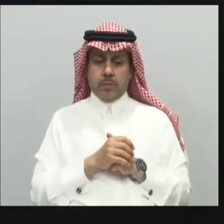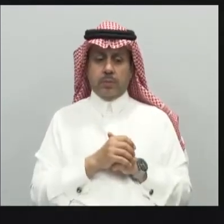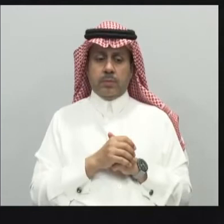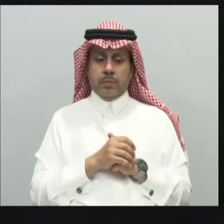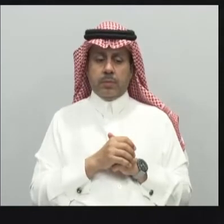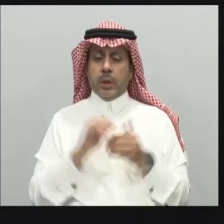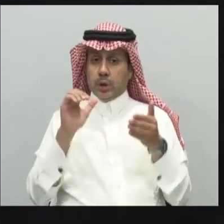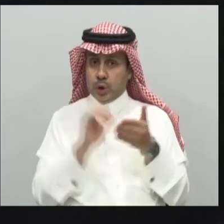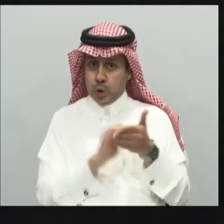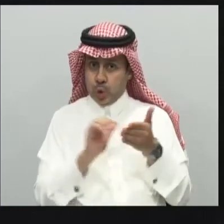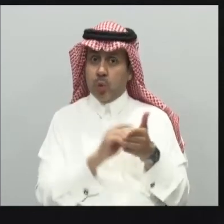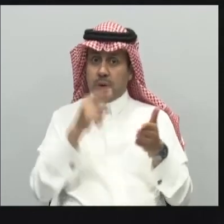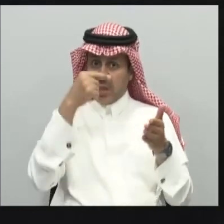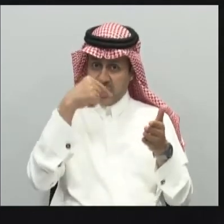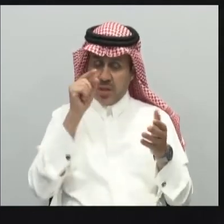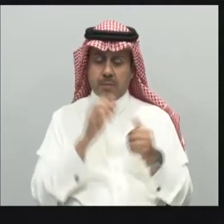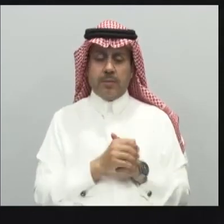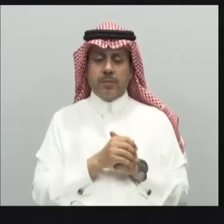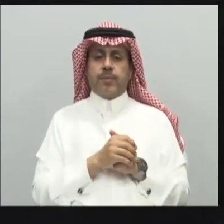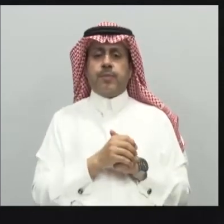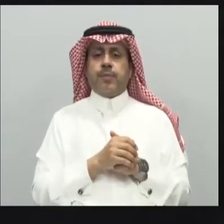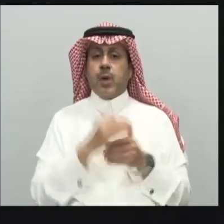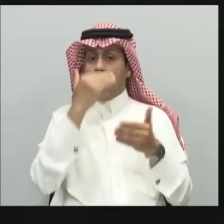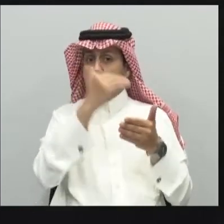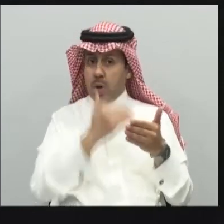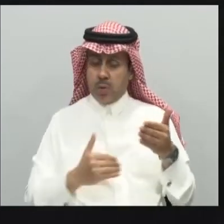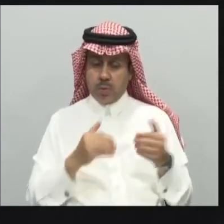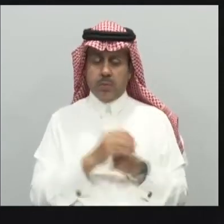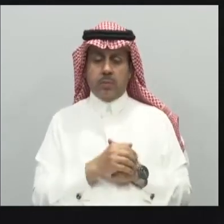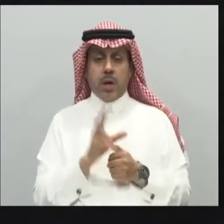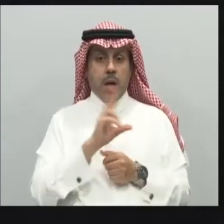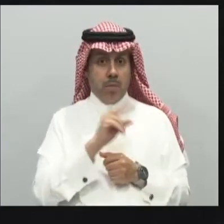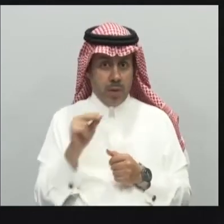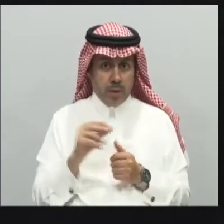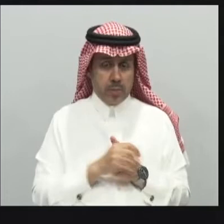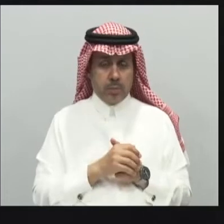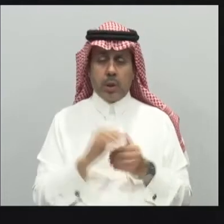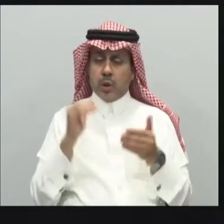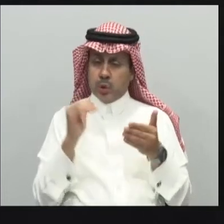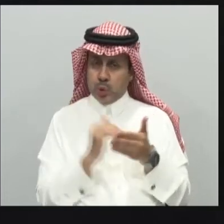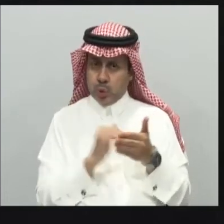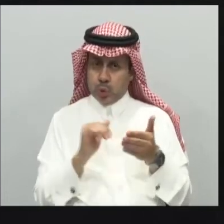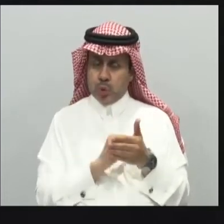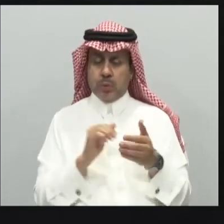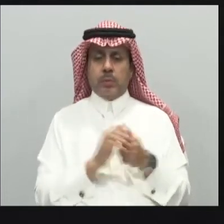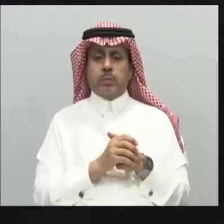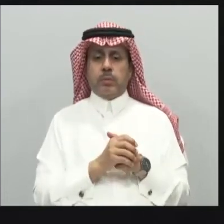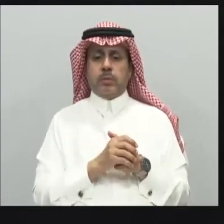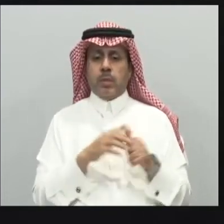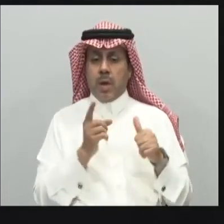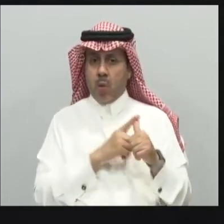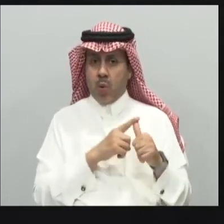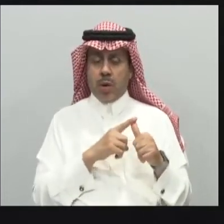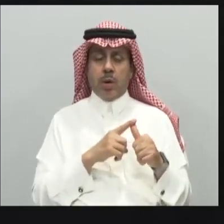بالشروط الصحيحه وانواعها امثله على هذه الشروط هنا عندنا نوع